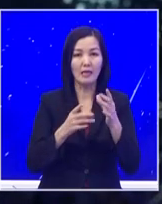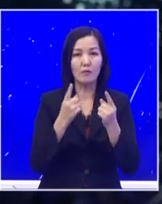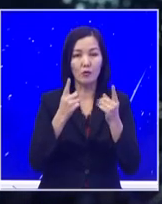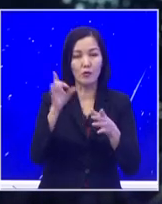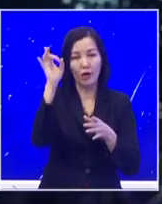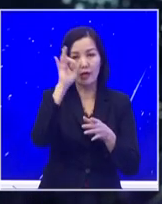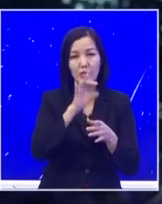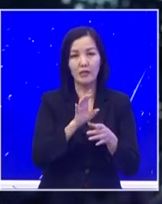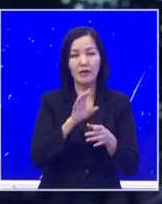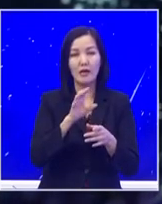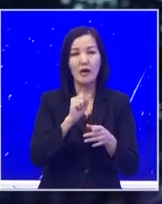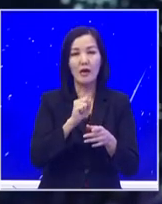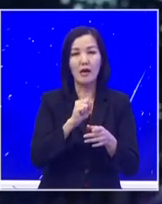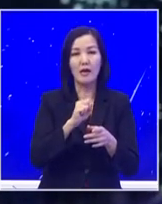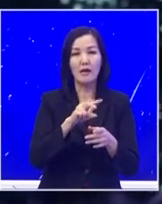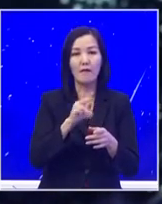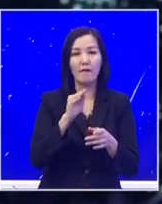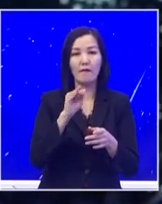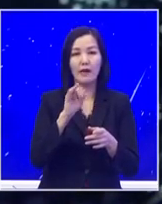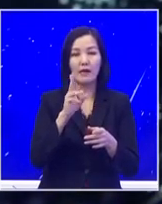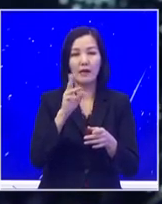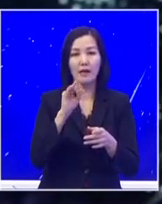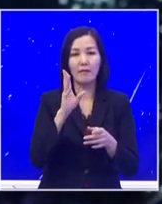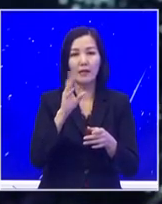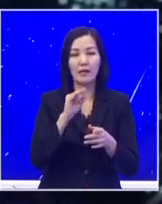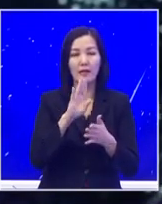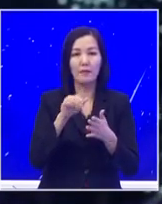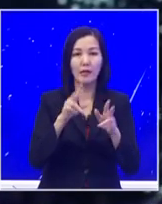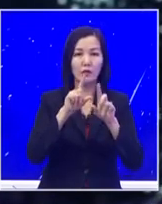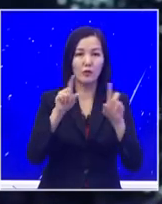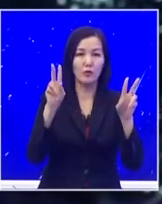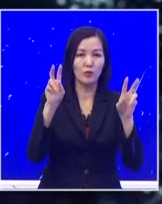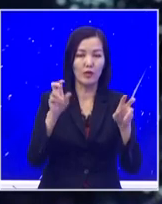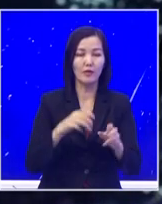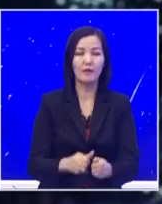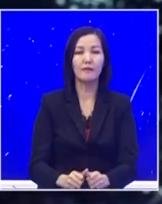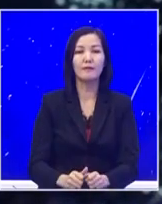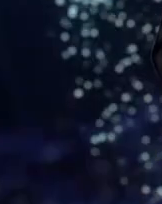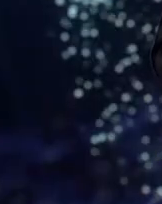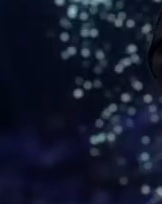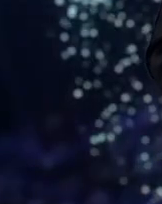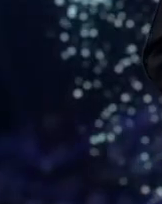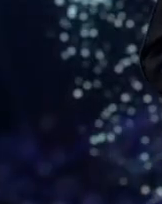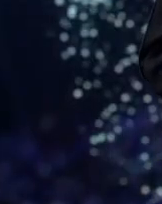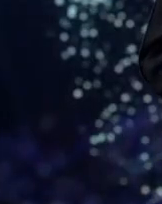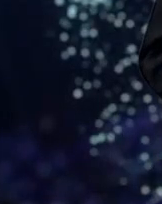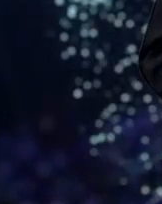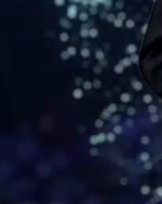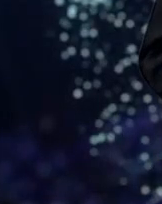Насыр Әл-Фарабидің шынайы да өміршең пәлсапасы. Медет Жұмабай, Жайық Құрманбаев, Жетісу